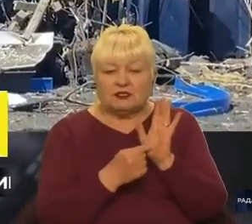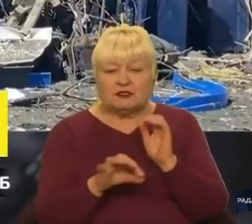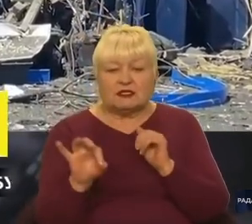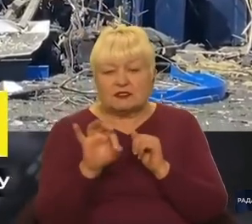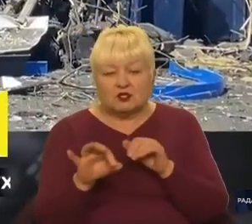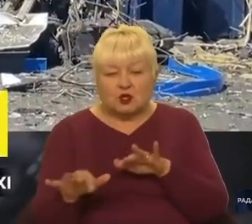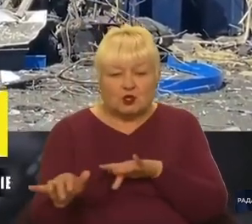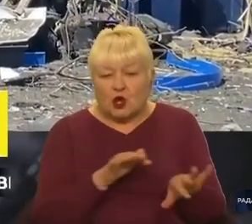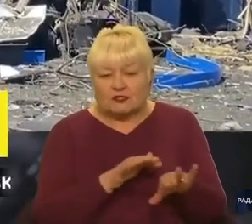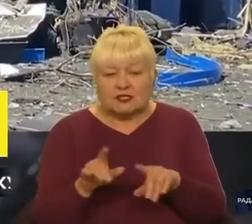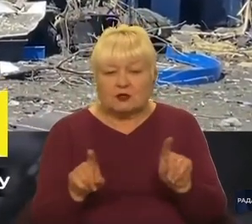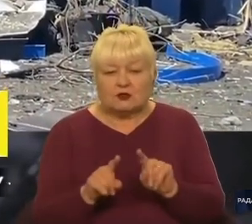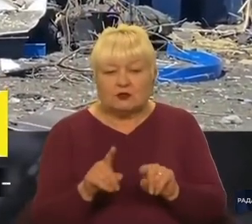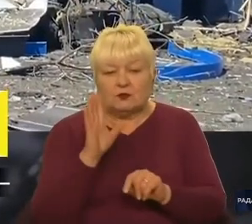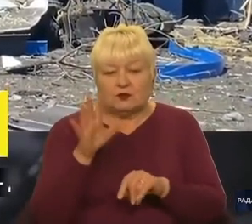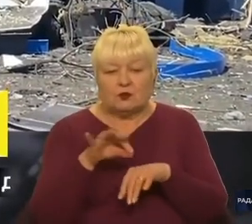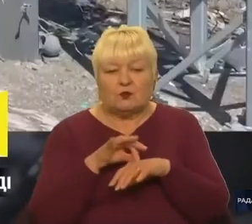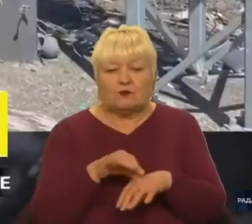будуть проводитися?